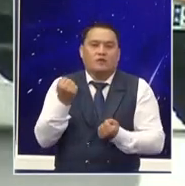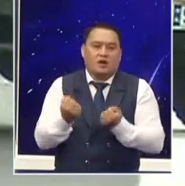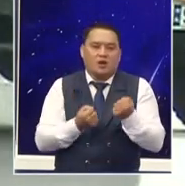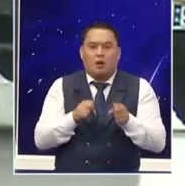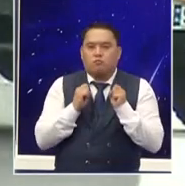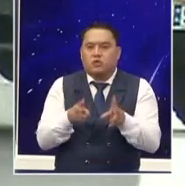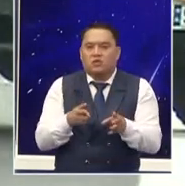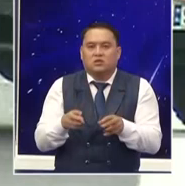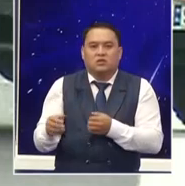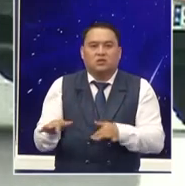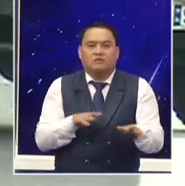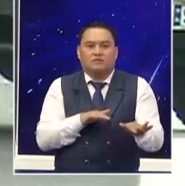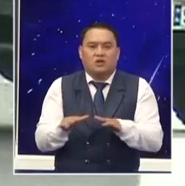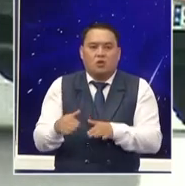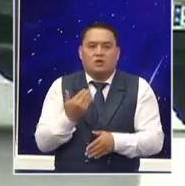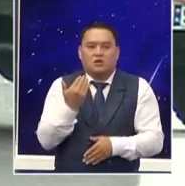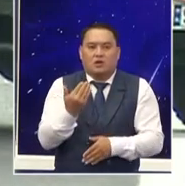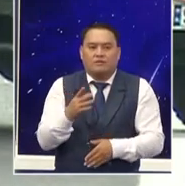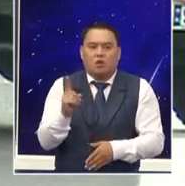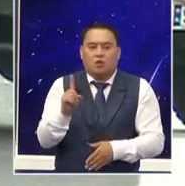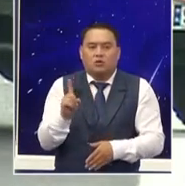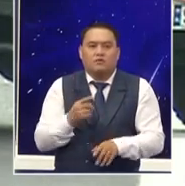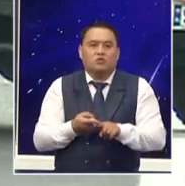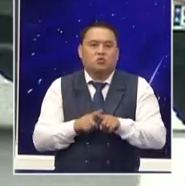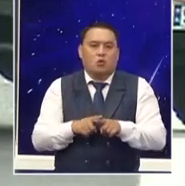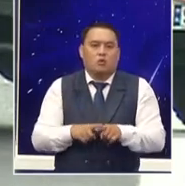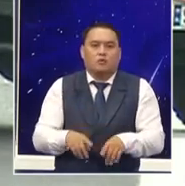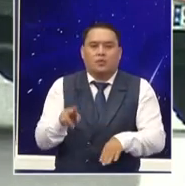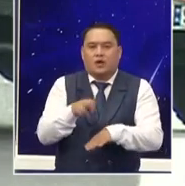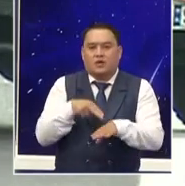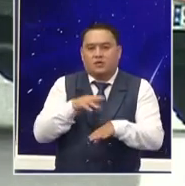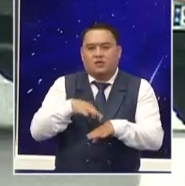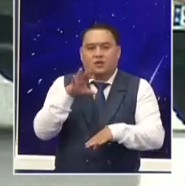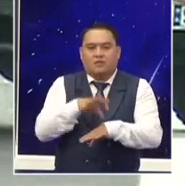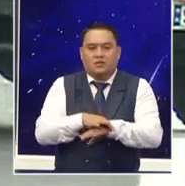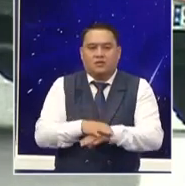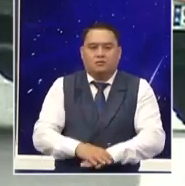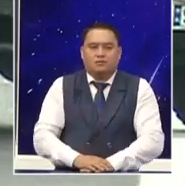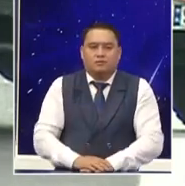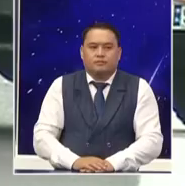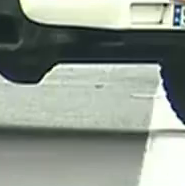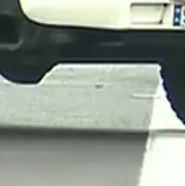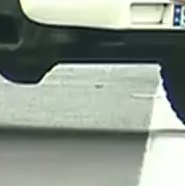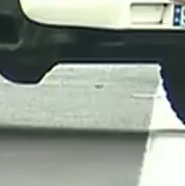из-за опасного поведения легкового автомобиля. Водитель последнего уже задержан полицией.